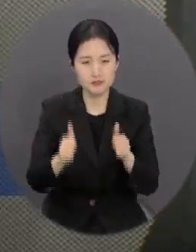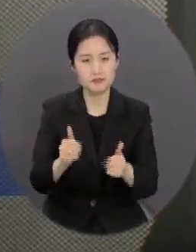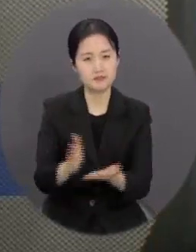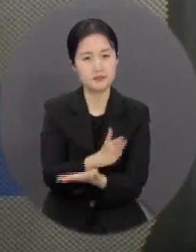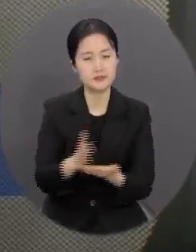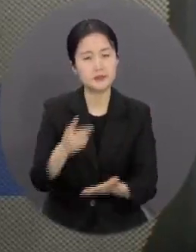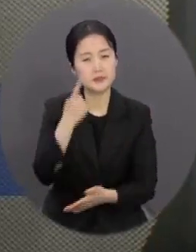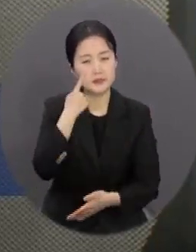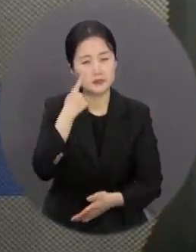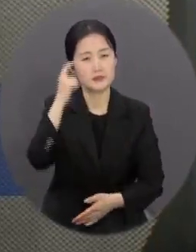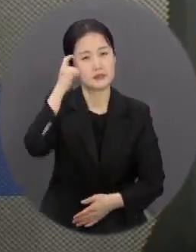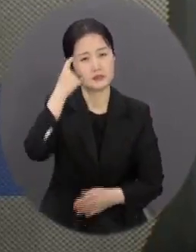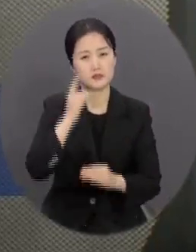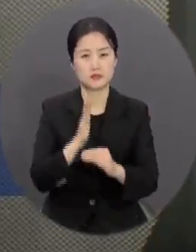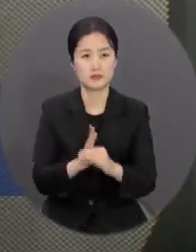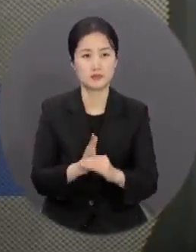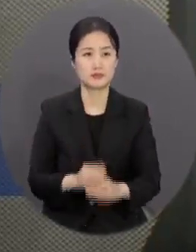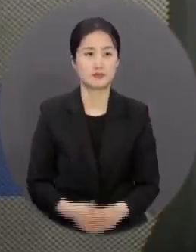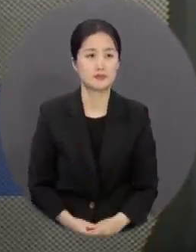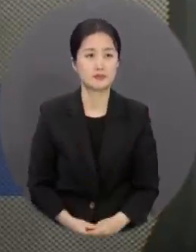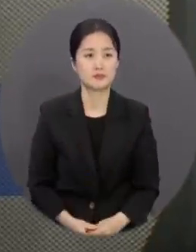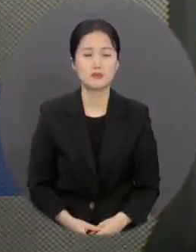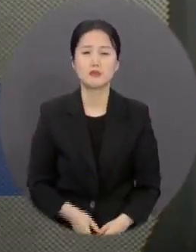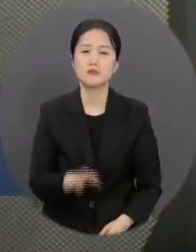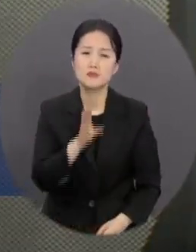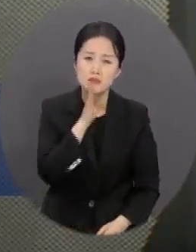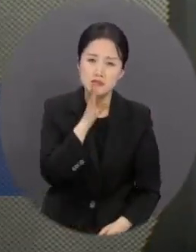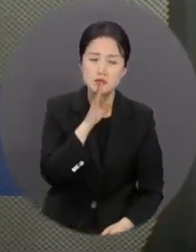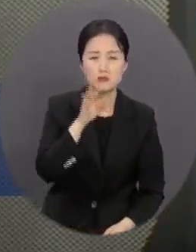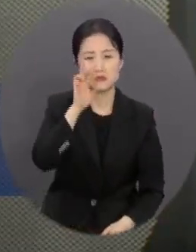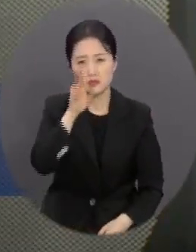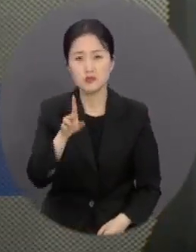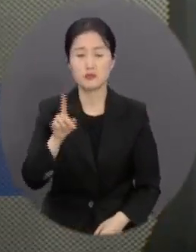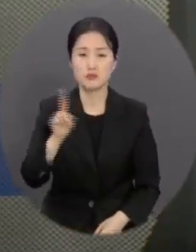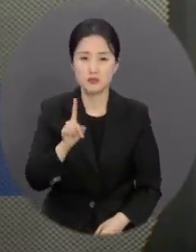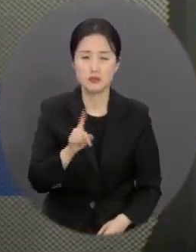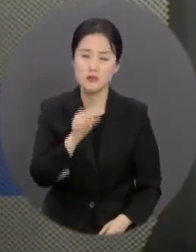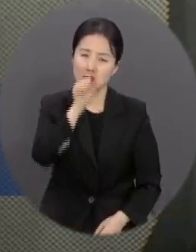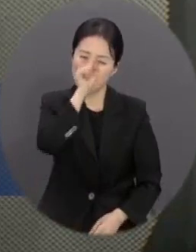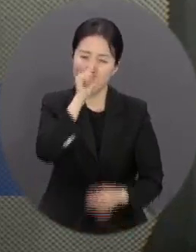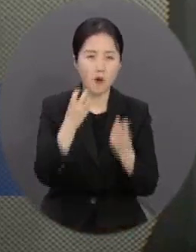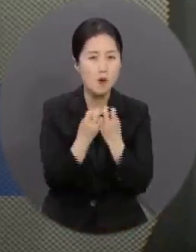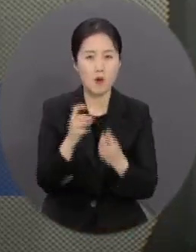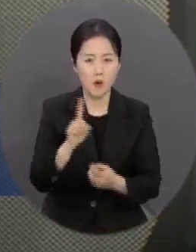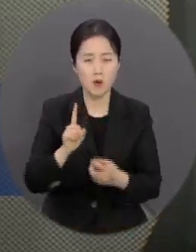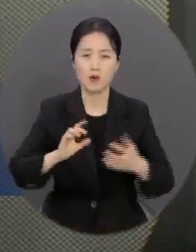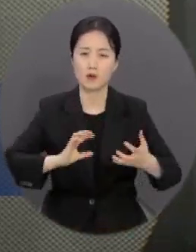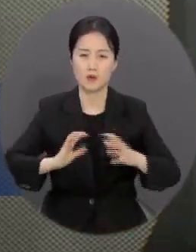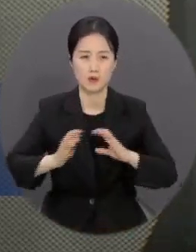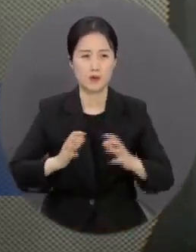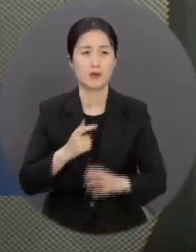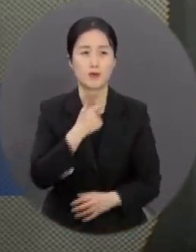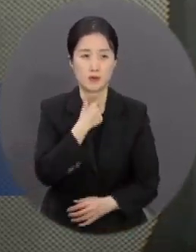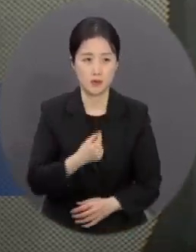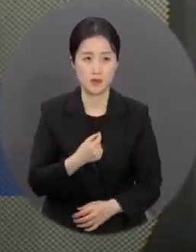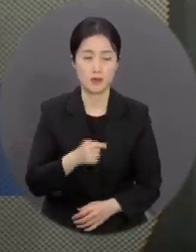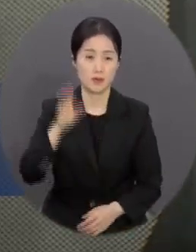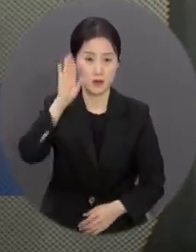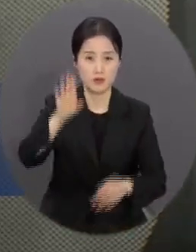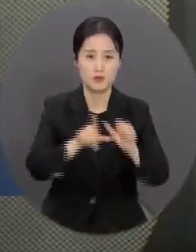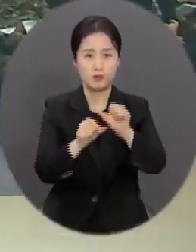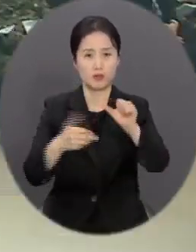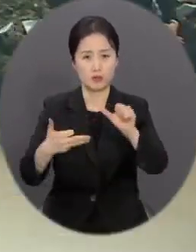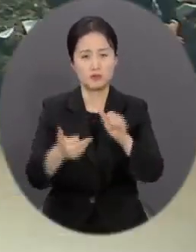가려보고 때로는 긍정성이 뭔지 이걸 따져보고 오겠다는 거고요. 중재를 포함해서 포괄적으로 5.18이 어떻게